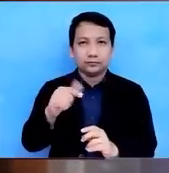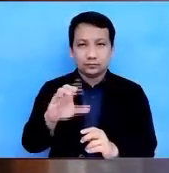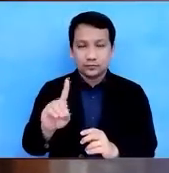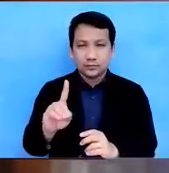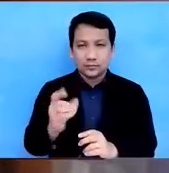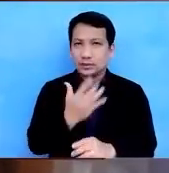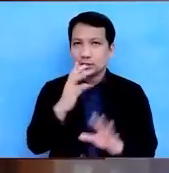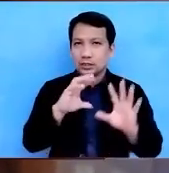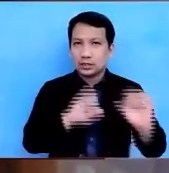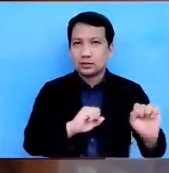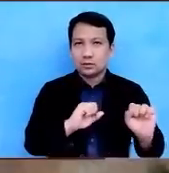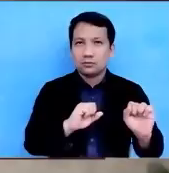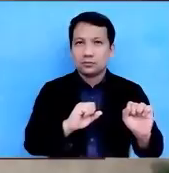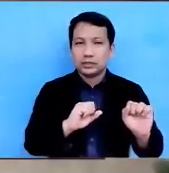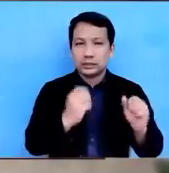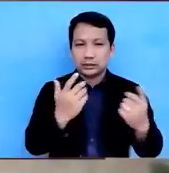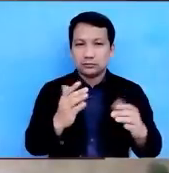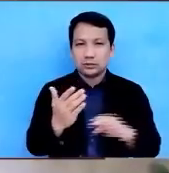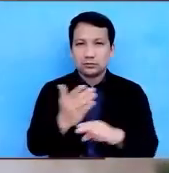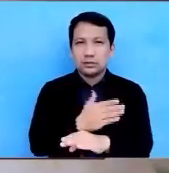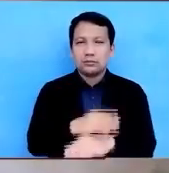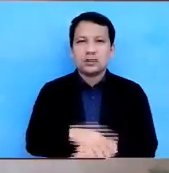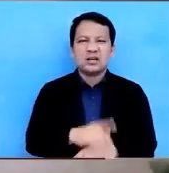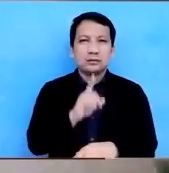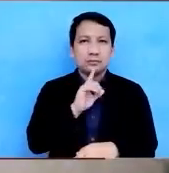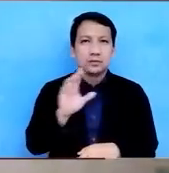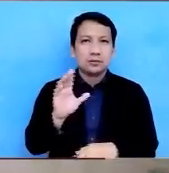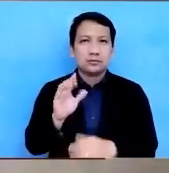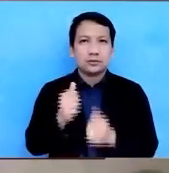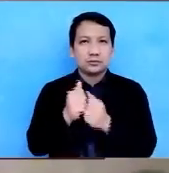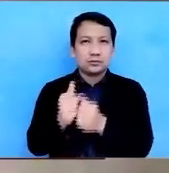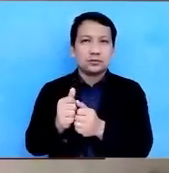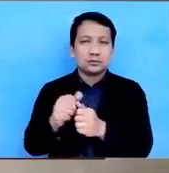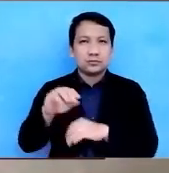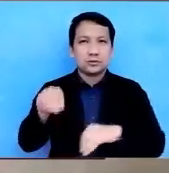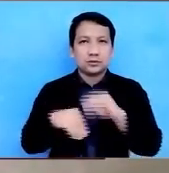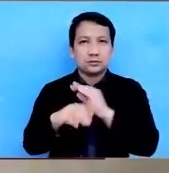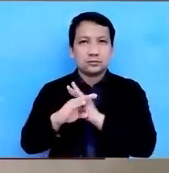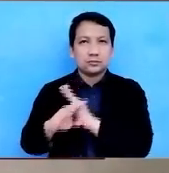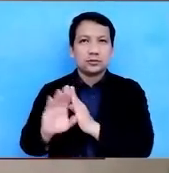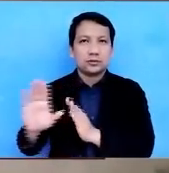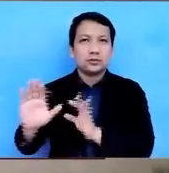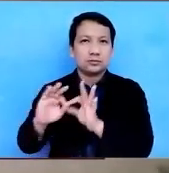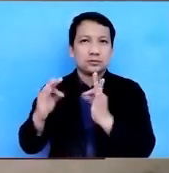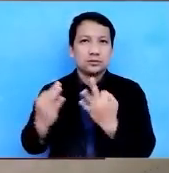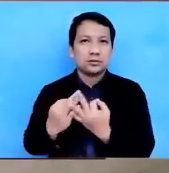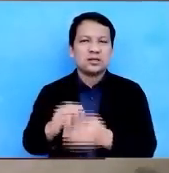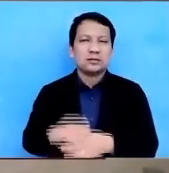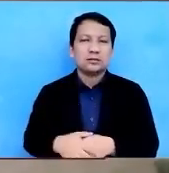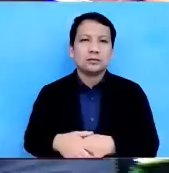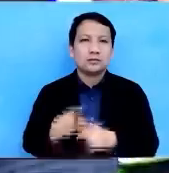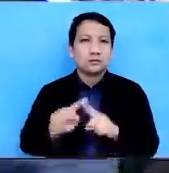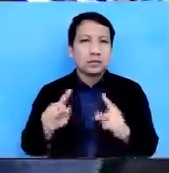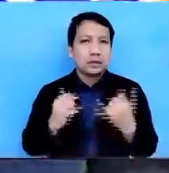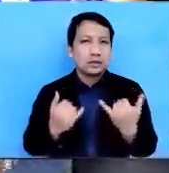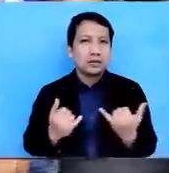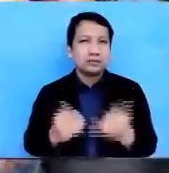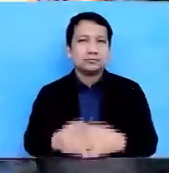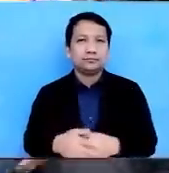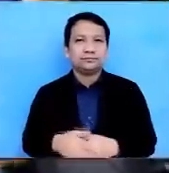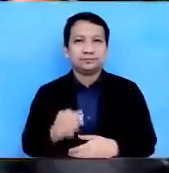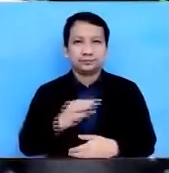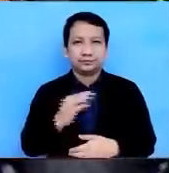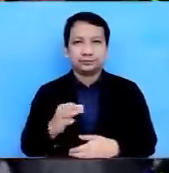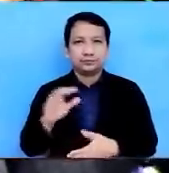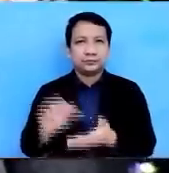araw pagkatapos ng krimen at nangakong makikipagtulungan kapalit ng proteksyon sa kanyang pamilya. Pero ngayong araw, formal lang